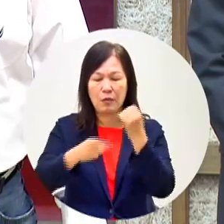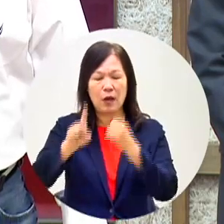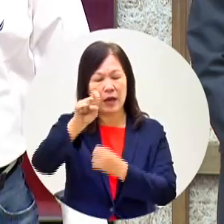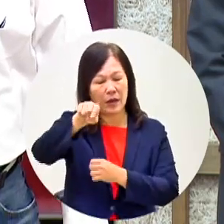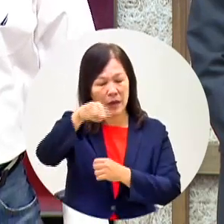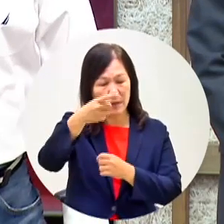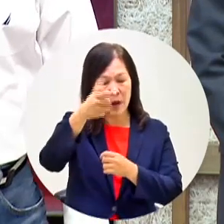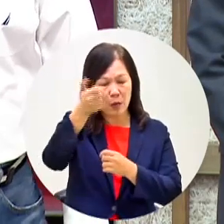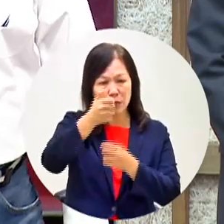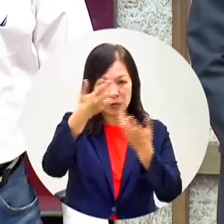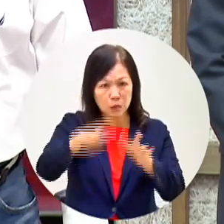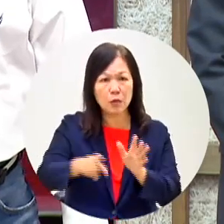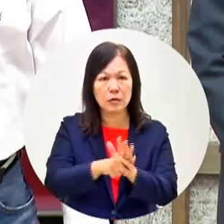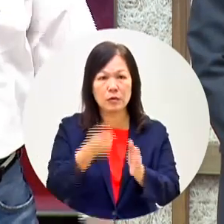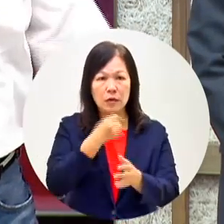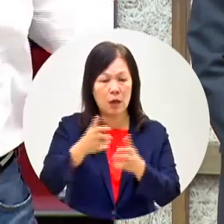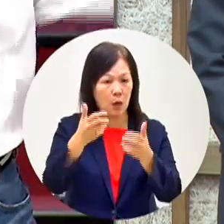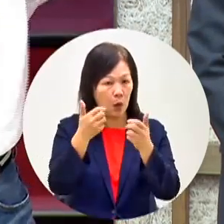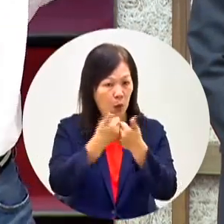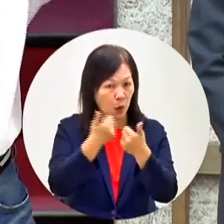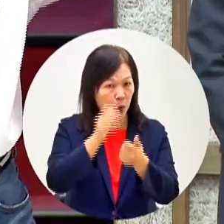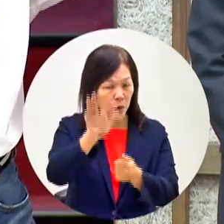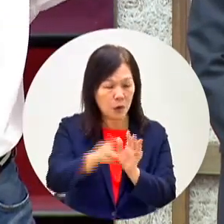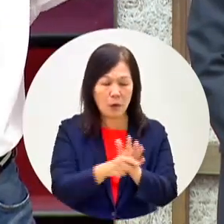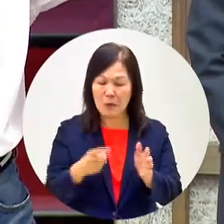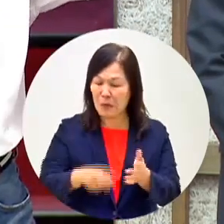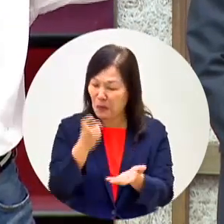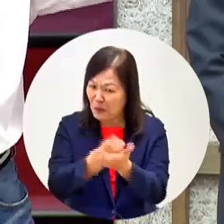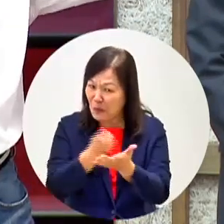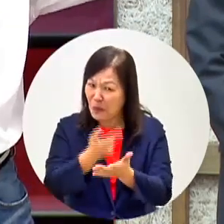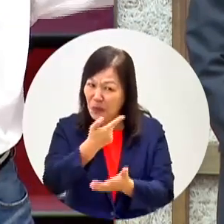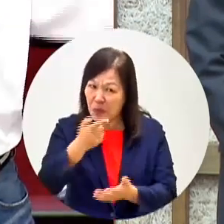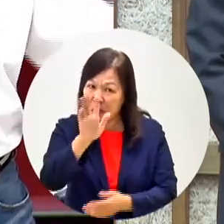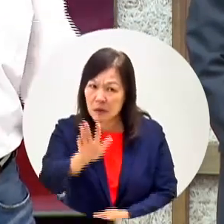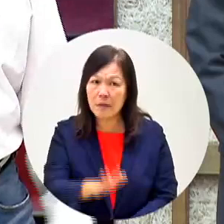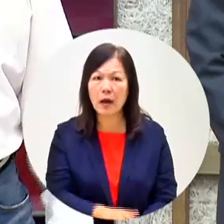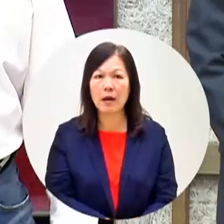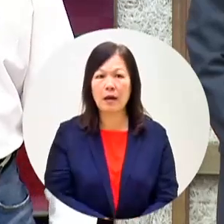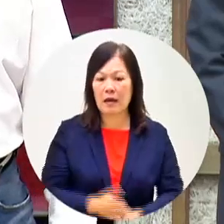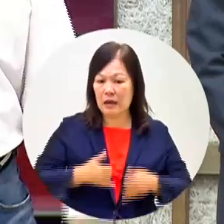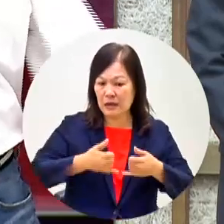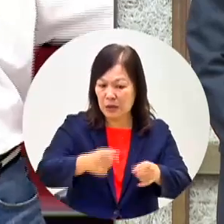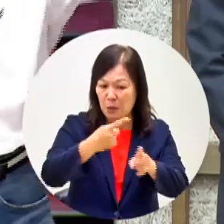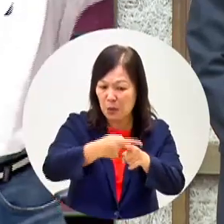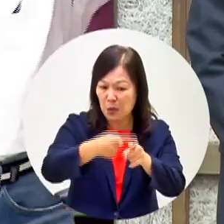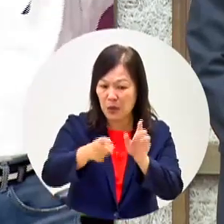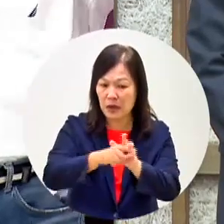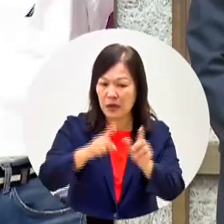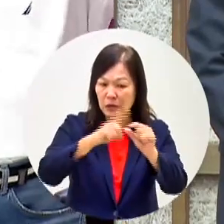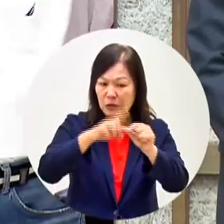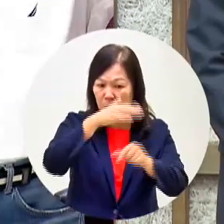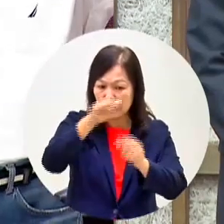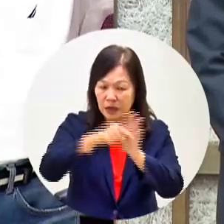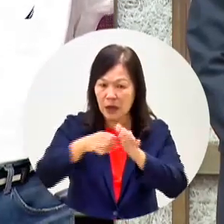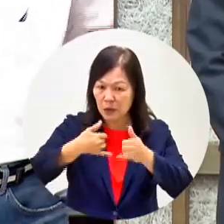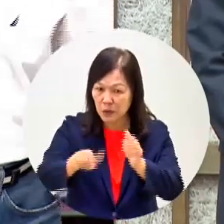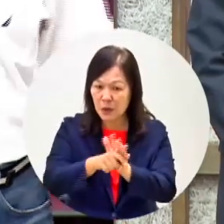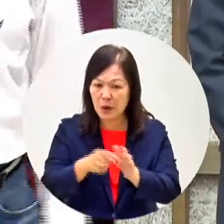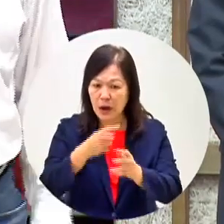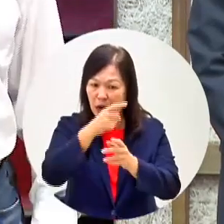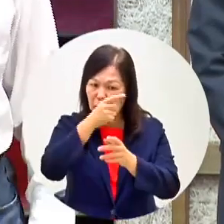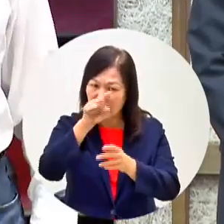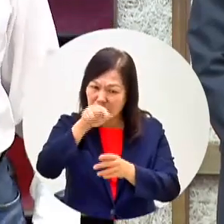有这尼啊严重？迄里个大路头中山路，1-200个警察，只要我去把阮一条，规个拢